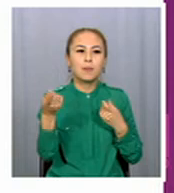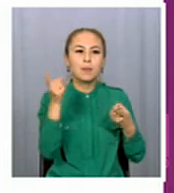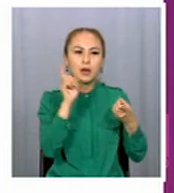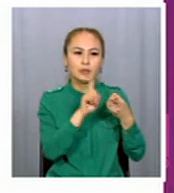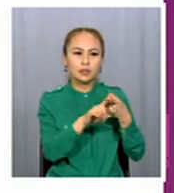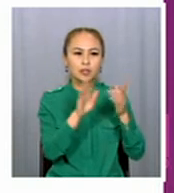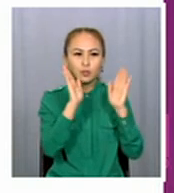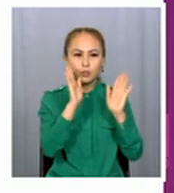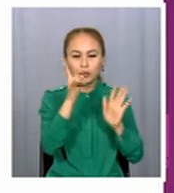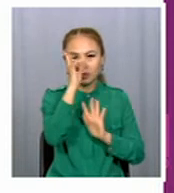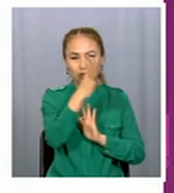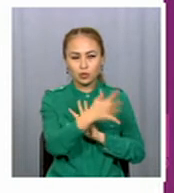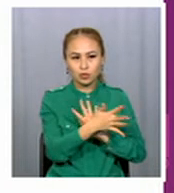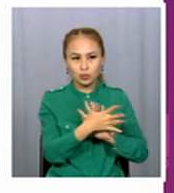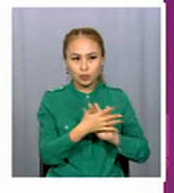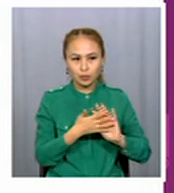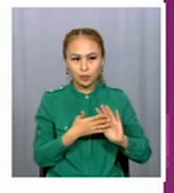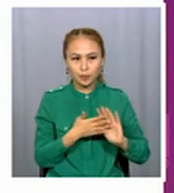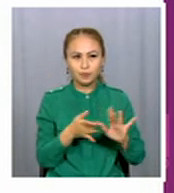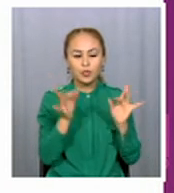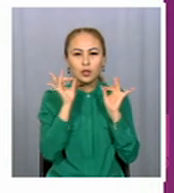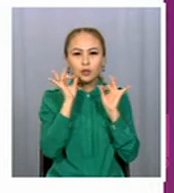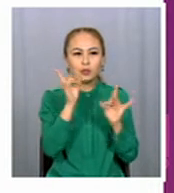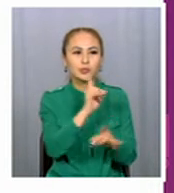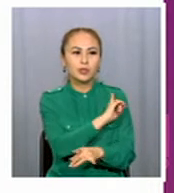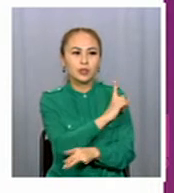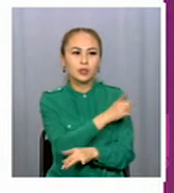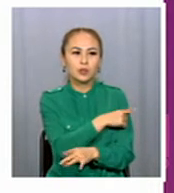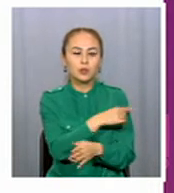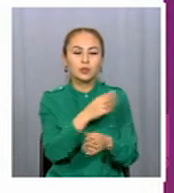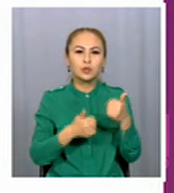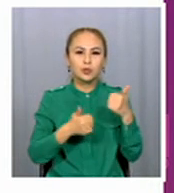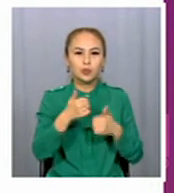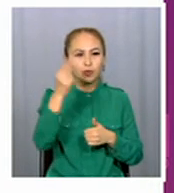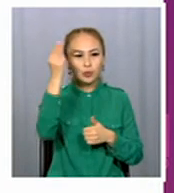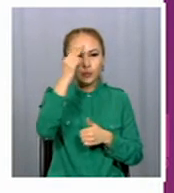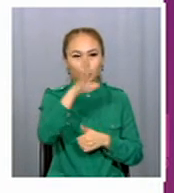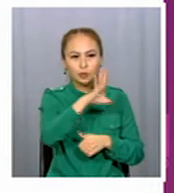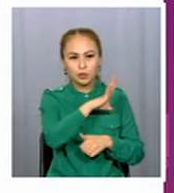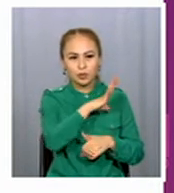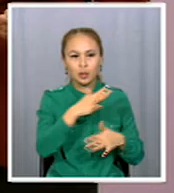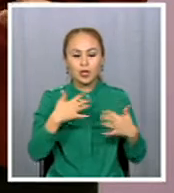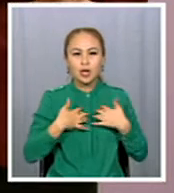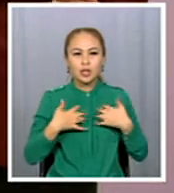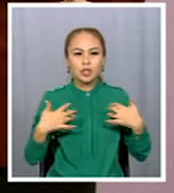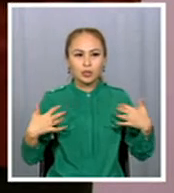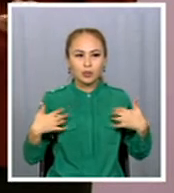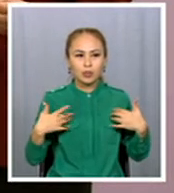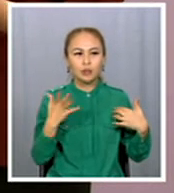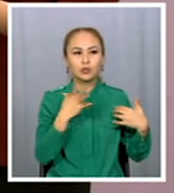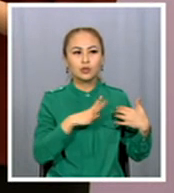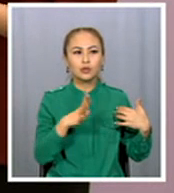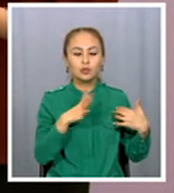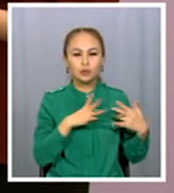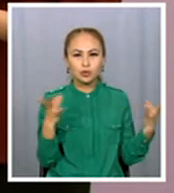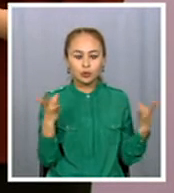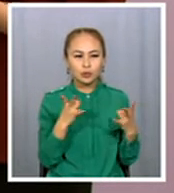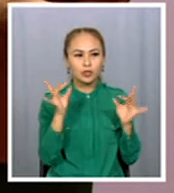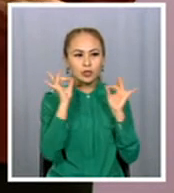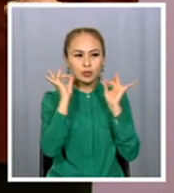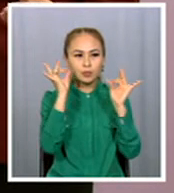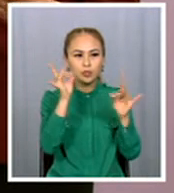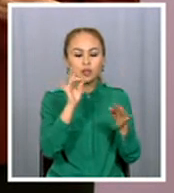қашықтыққа байланысты болатынын түсініп, дыбыс қаттылығын өлшеуді үйрендіңдер. Жануарлардың не